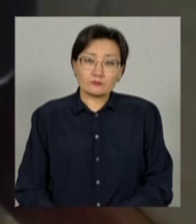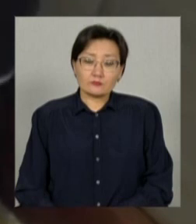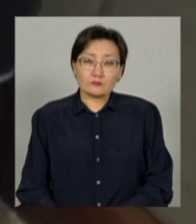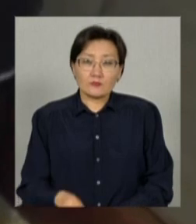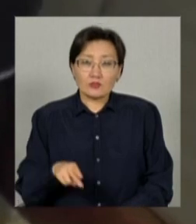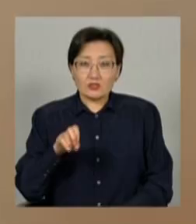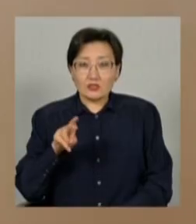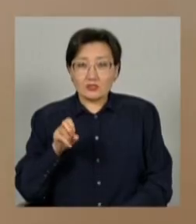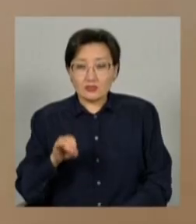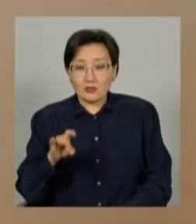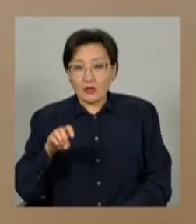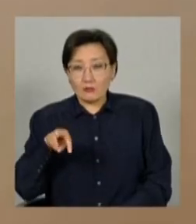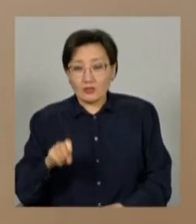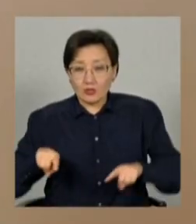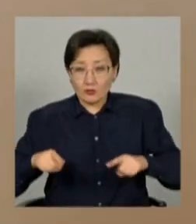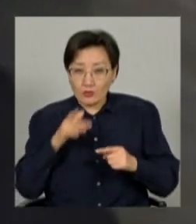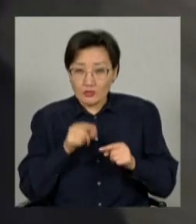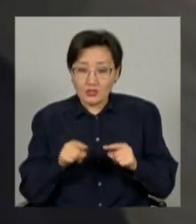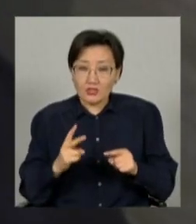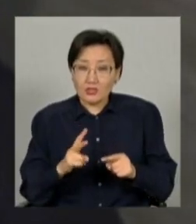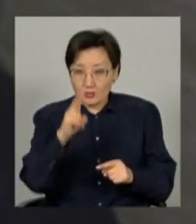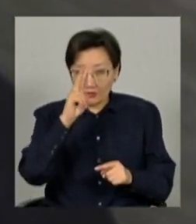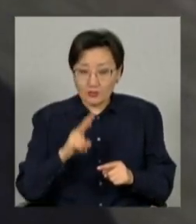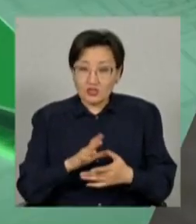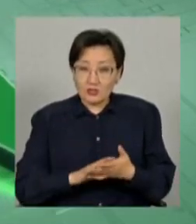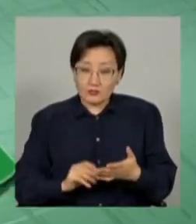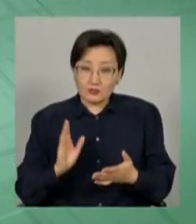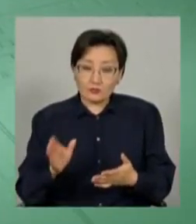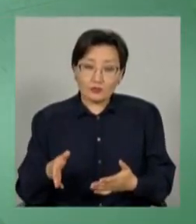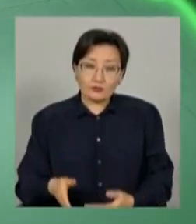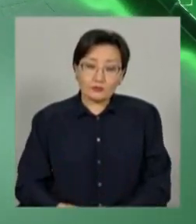Дики Арманда қамаудастау мерзімі тағы 2 айға ұзартылды.